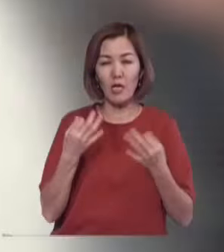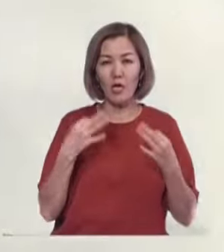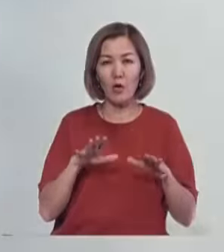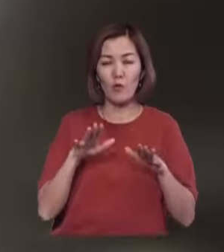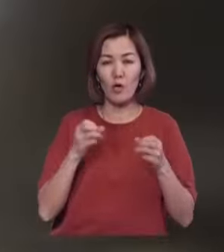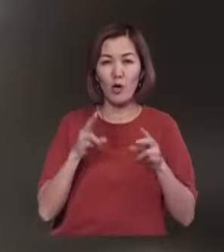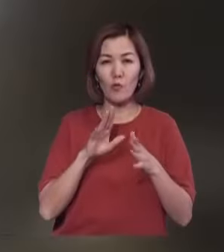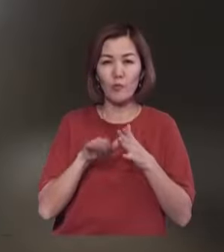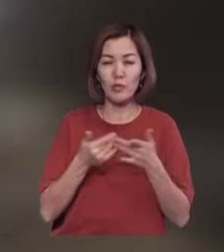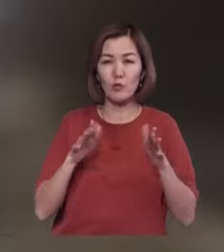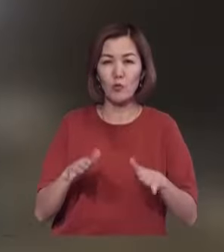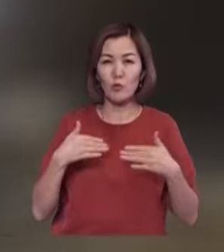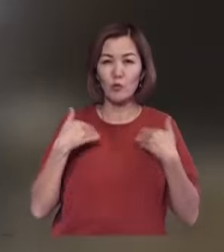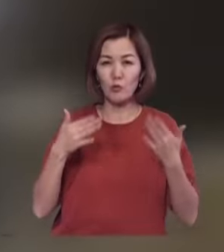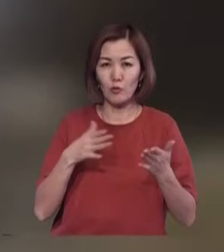нұсқалды.